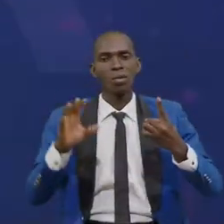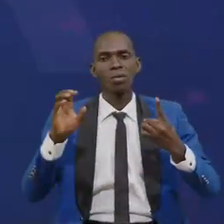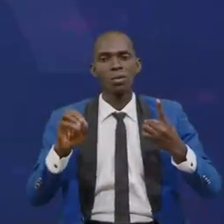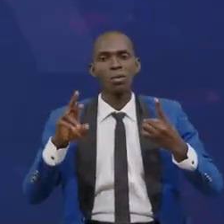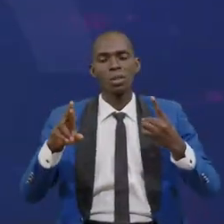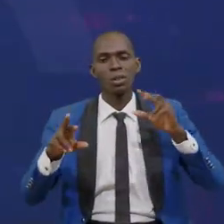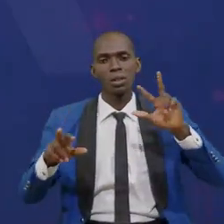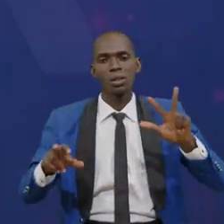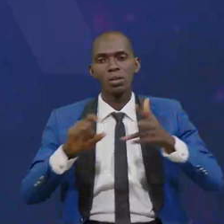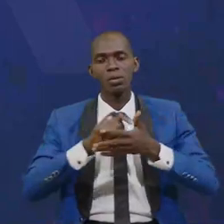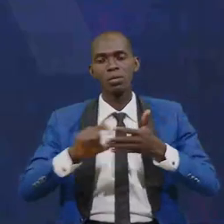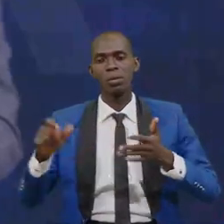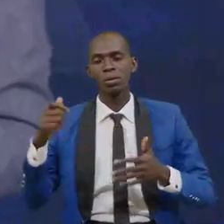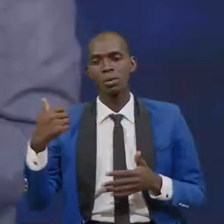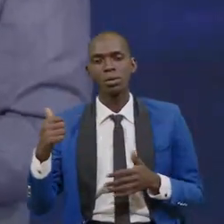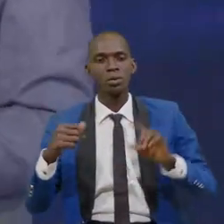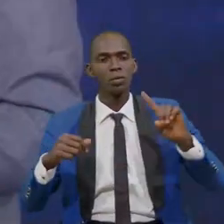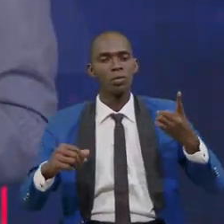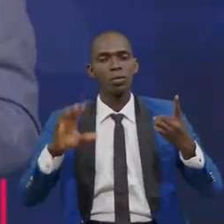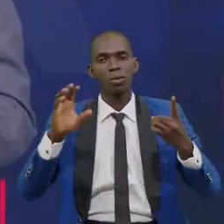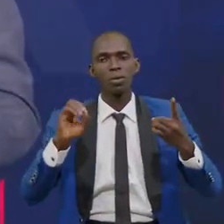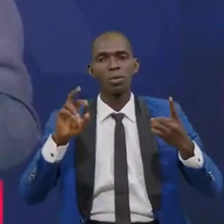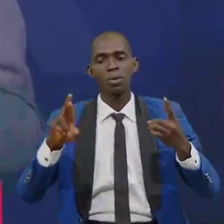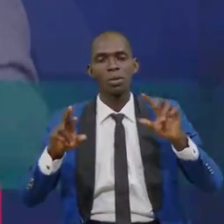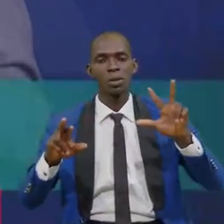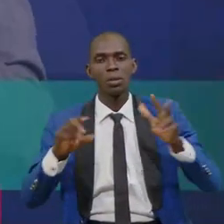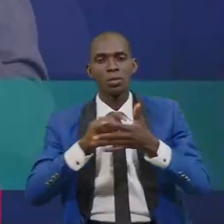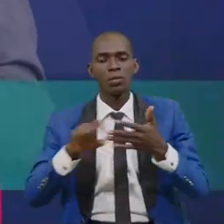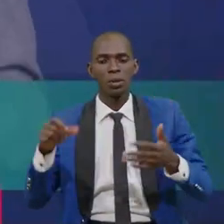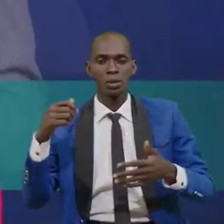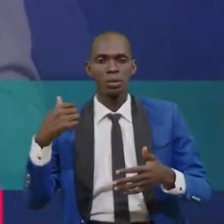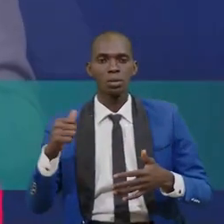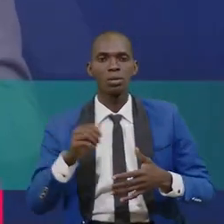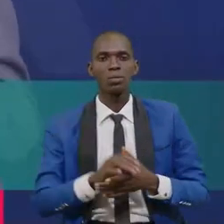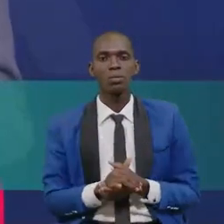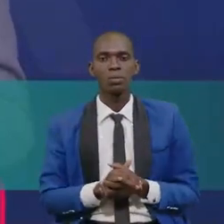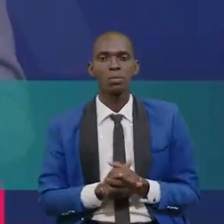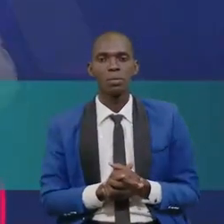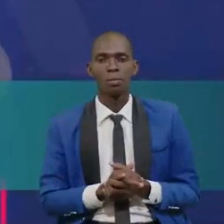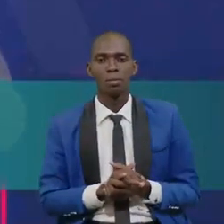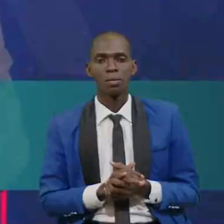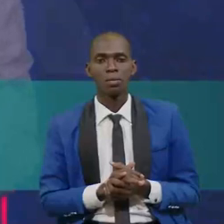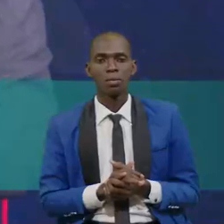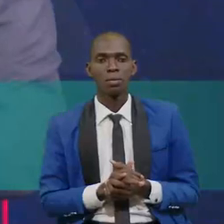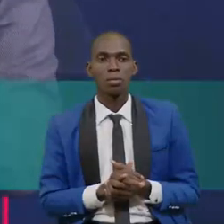3, verset 10. 1 Corinthiens chapitre 3, verset 10.